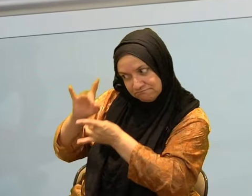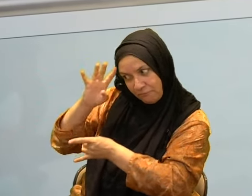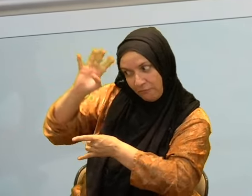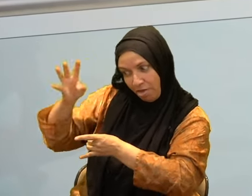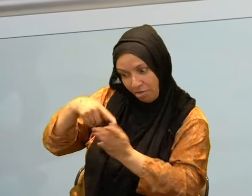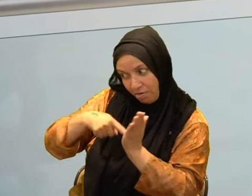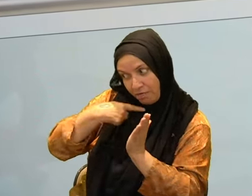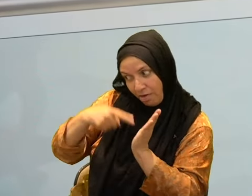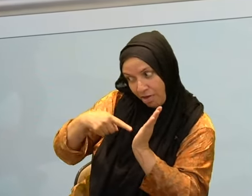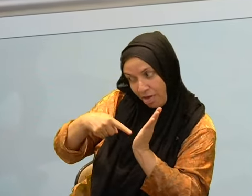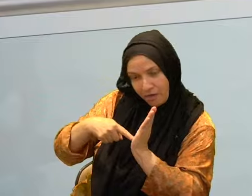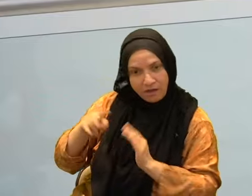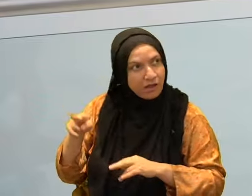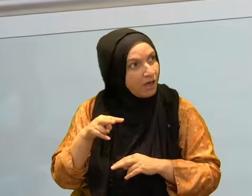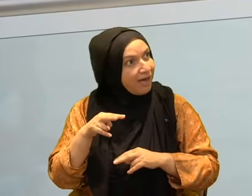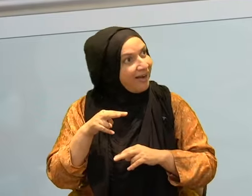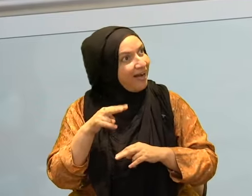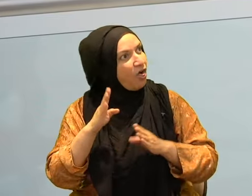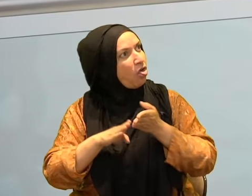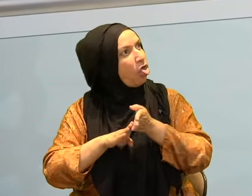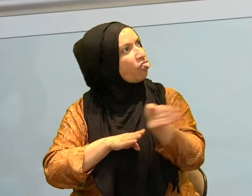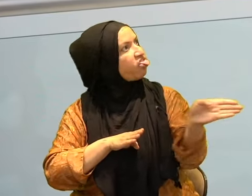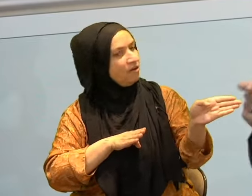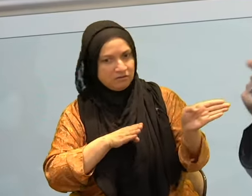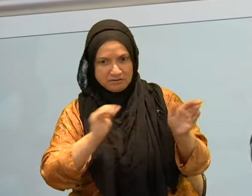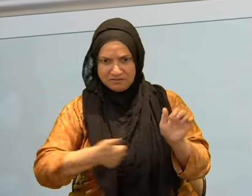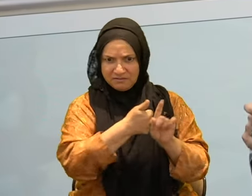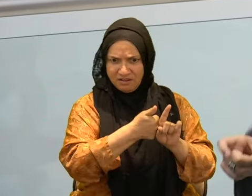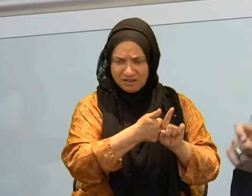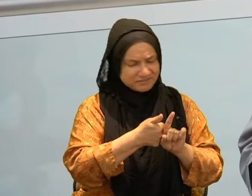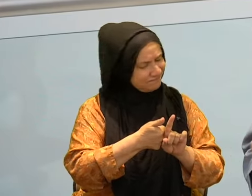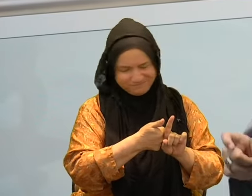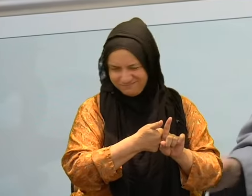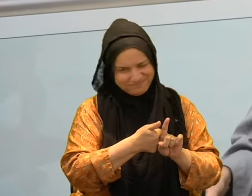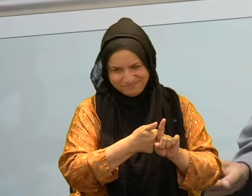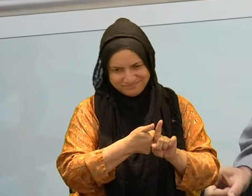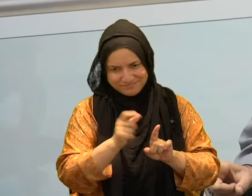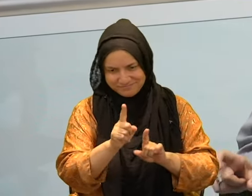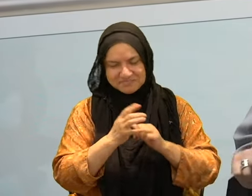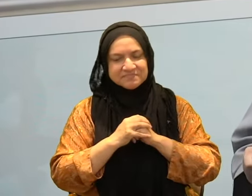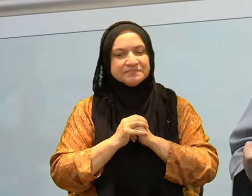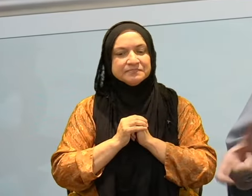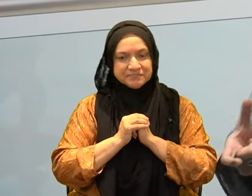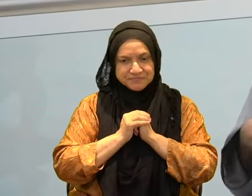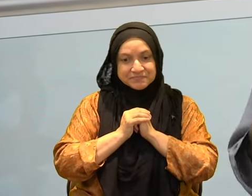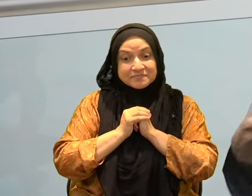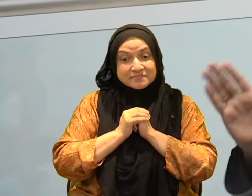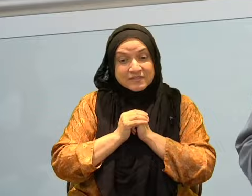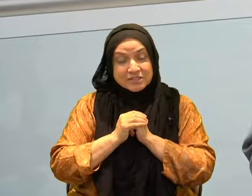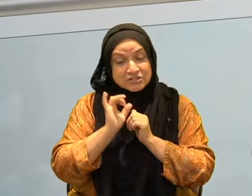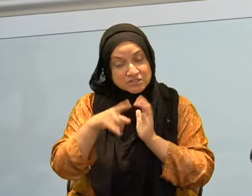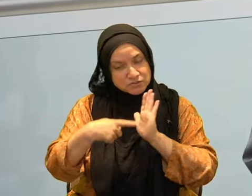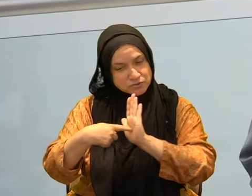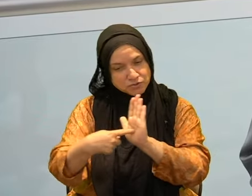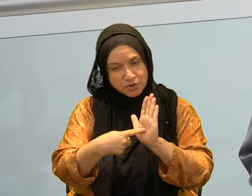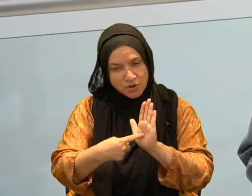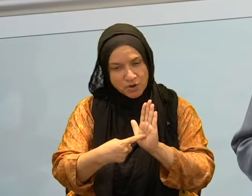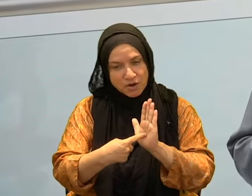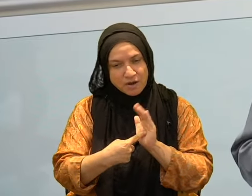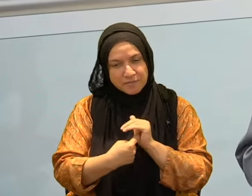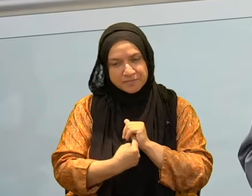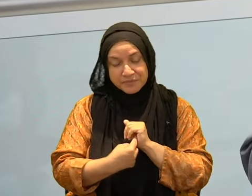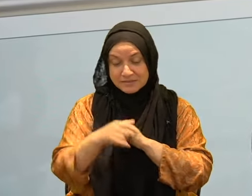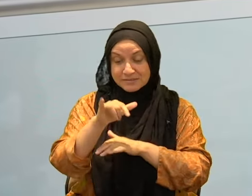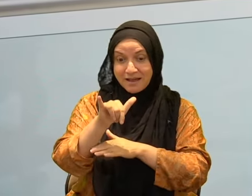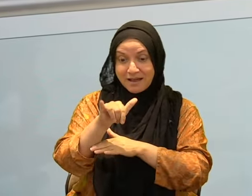decorated, embellished, you know, like when Yaqub alayhi salam, Jacob says to his sons, بَلْ سَوَّلَتْ لَكُمْ أَنفُسُكُمْ أَمْرًا,